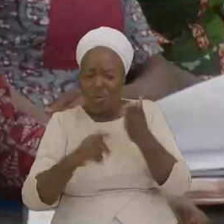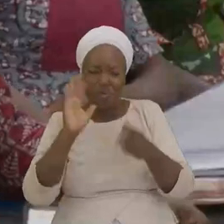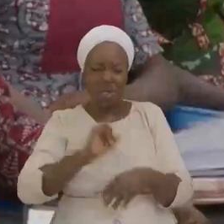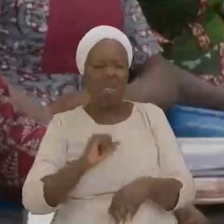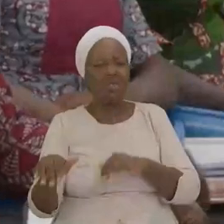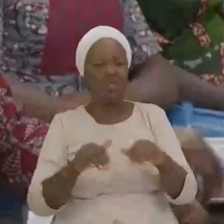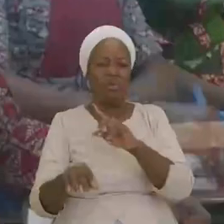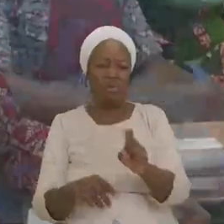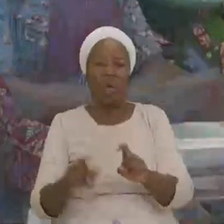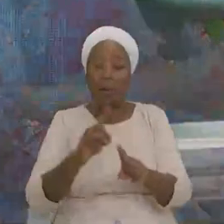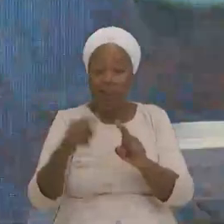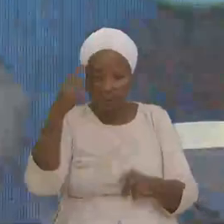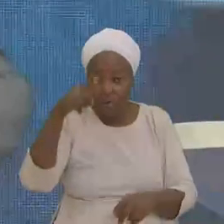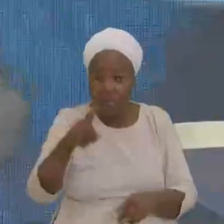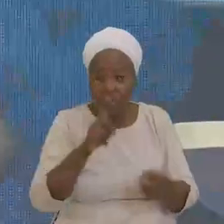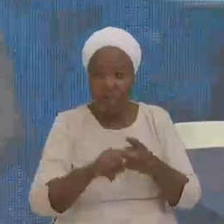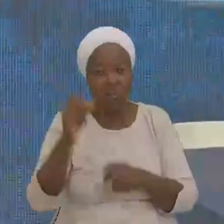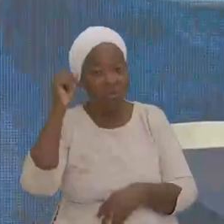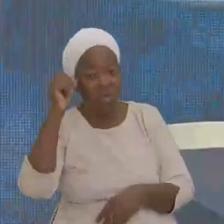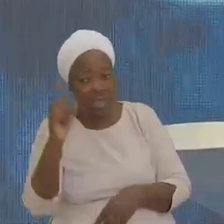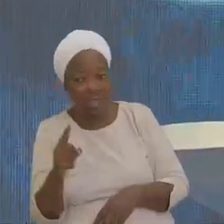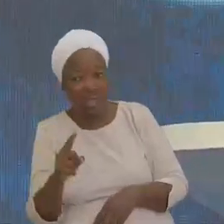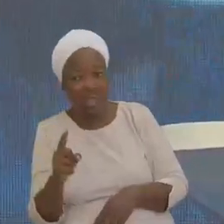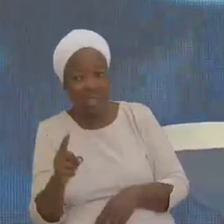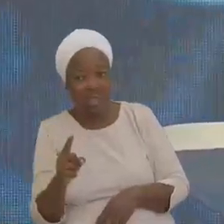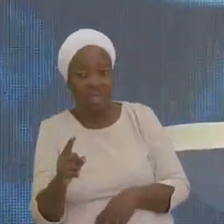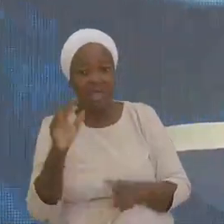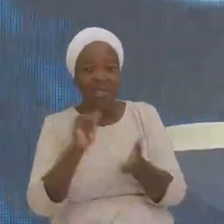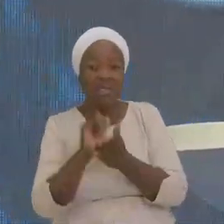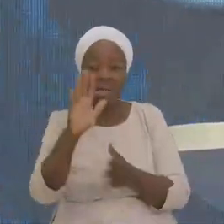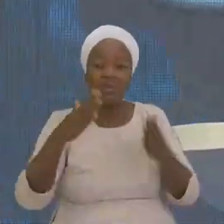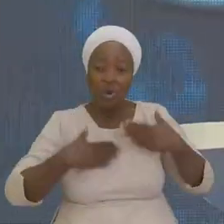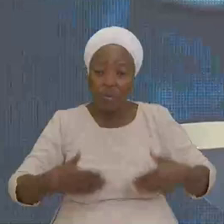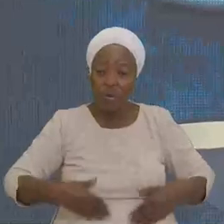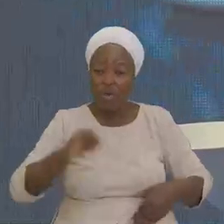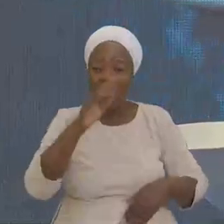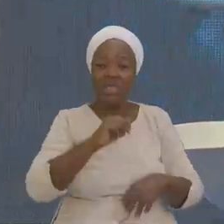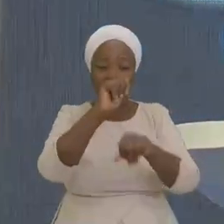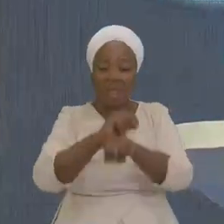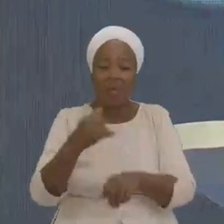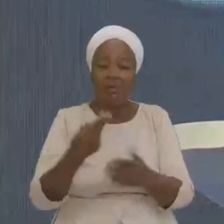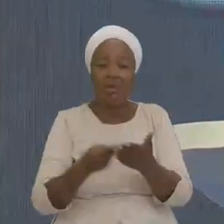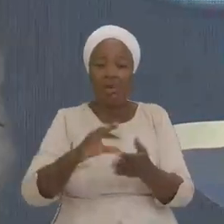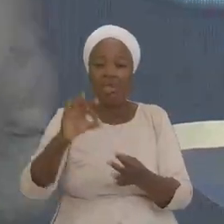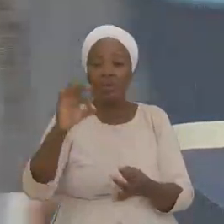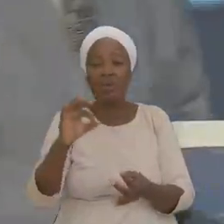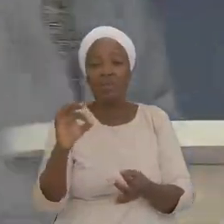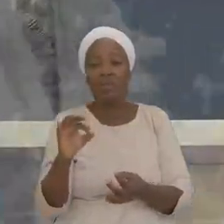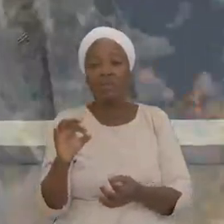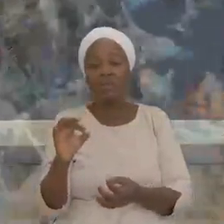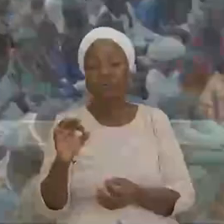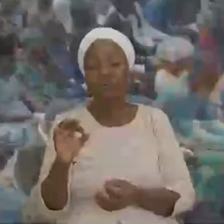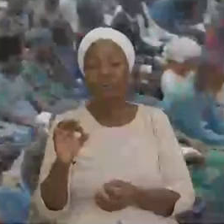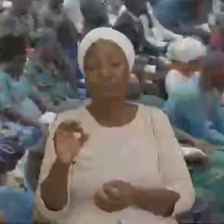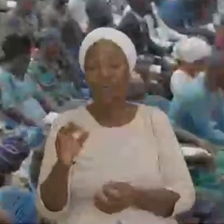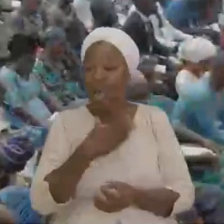Même si je le savais, qu'est-ce que je vais faire? Mais pour que tu puisses comprendre que ton corps est le